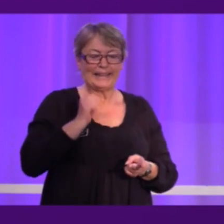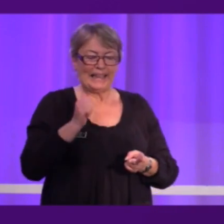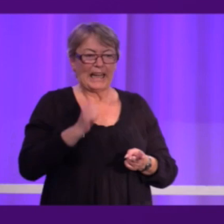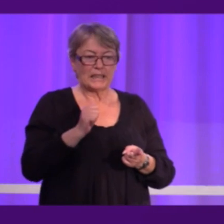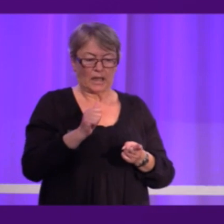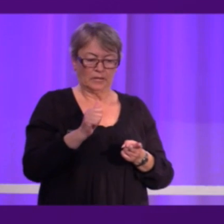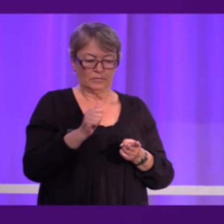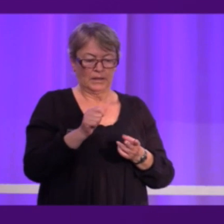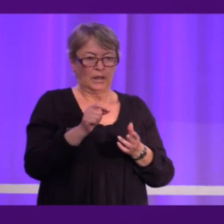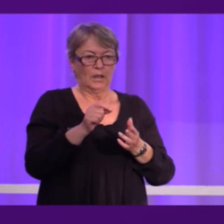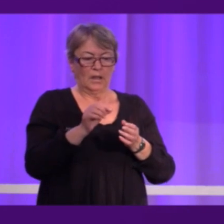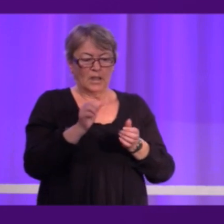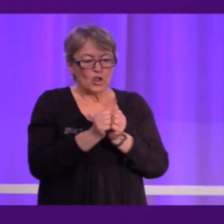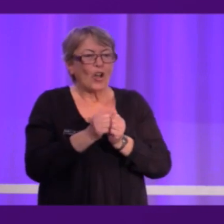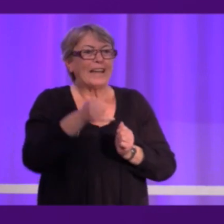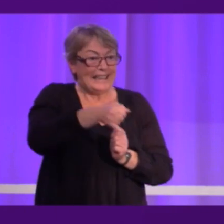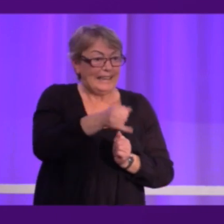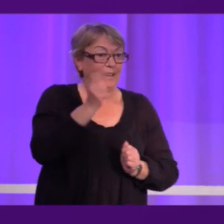tillgänglighetsknep i de här telefonerna.